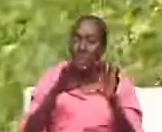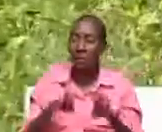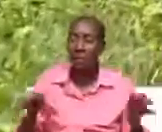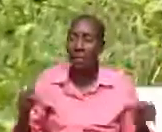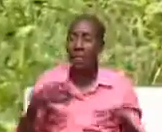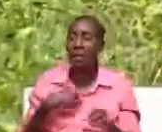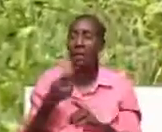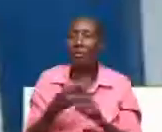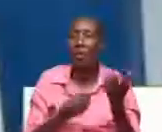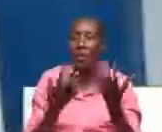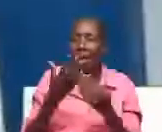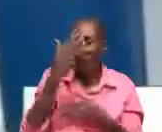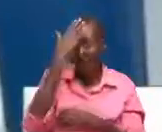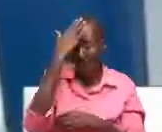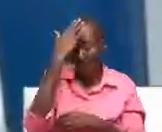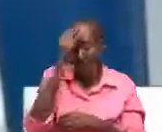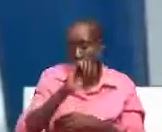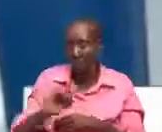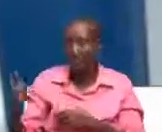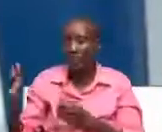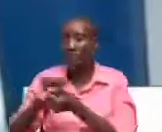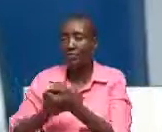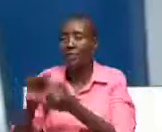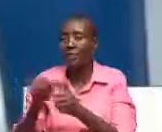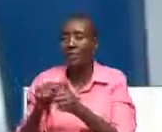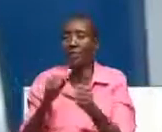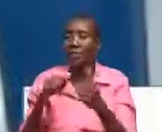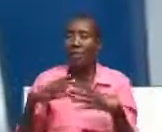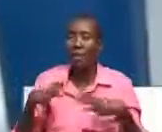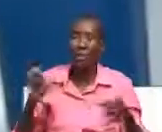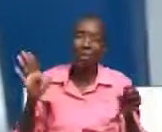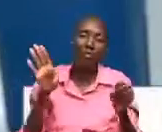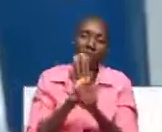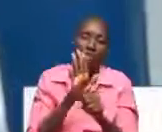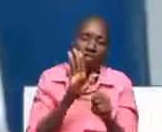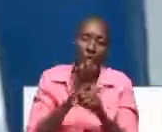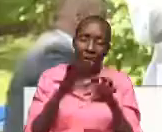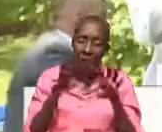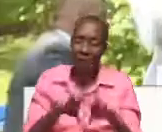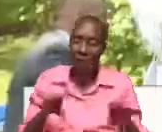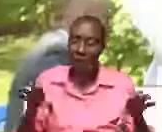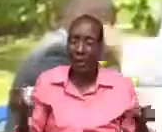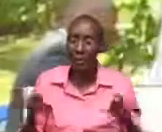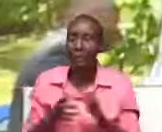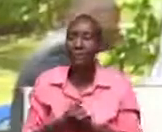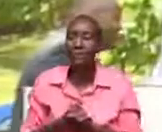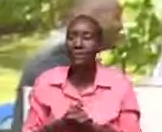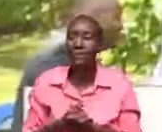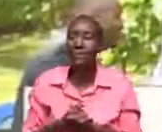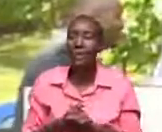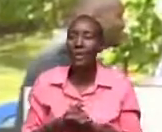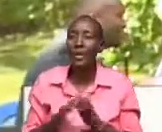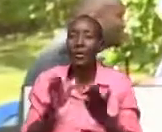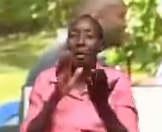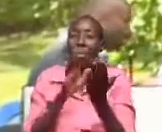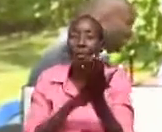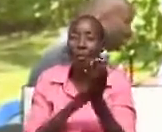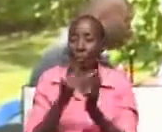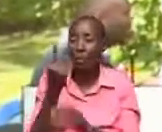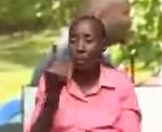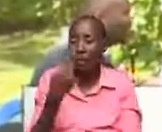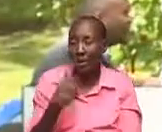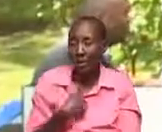kuanzia Jumatatu hadi Ijumaa ili kuepuka msongamano mkubwa wa watu katika soko hilo la Madaraka. Suluhisho moja ambayo tumependekeza kwao ni